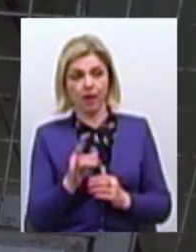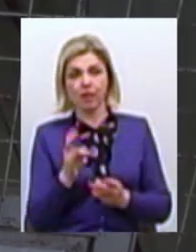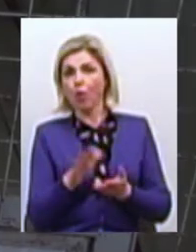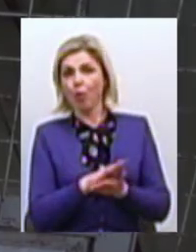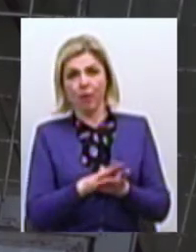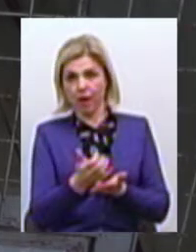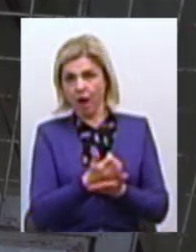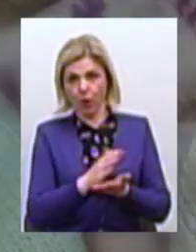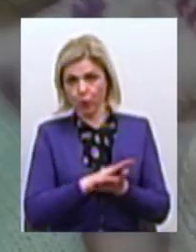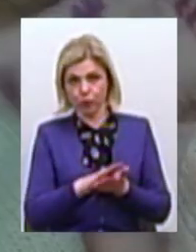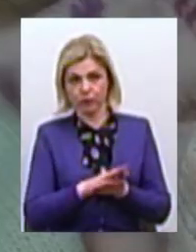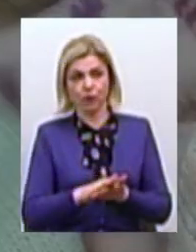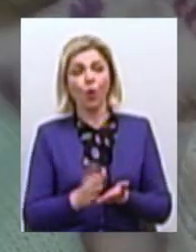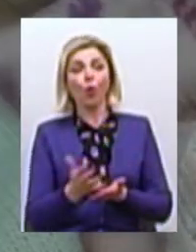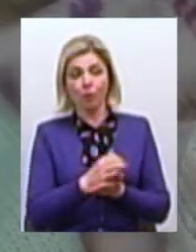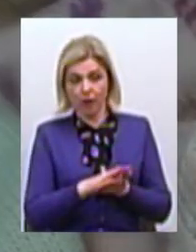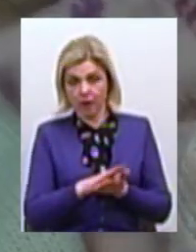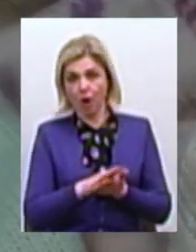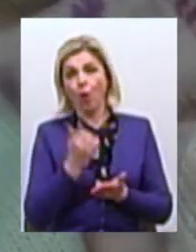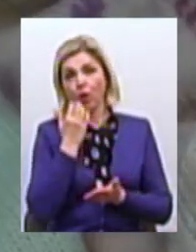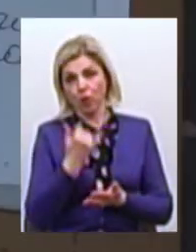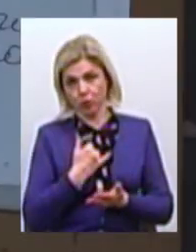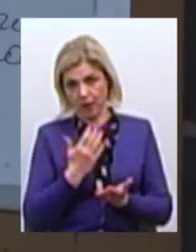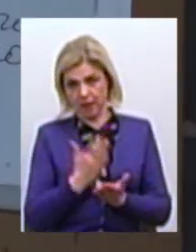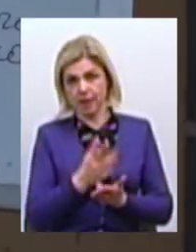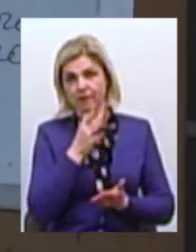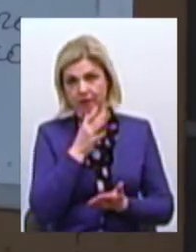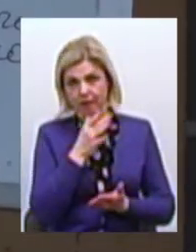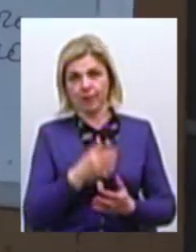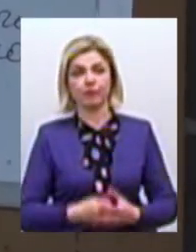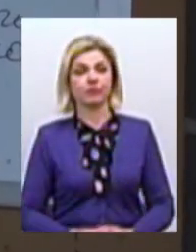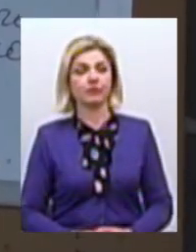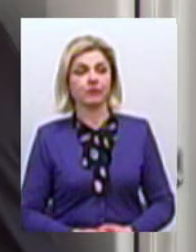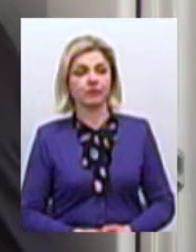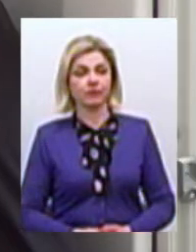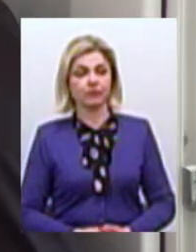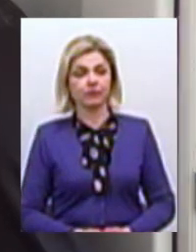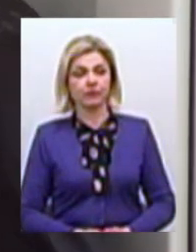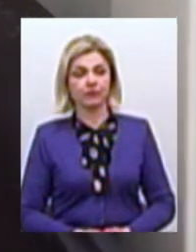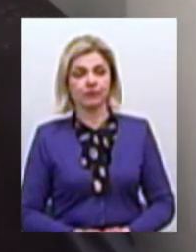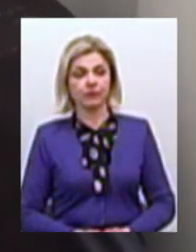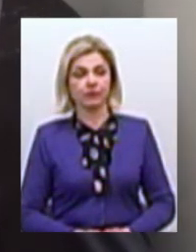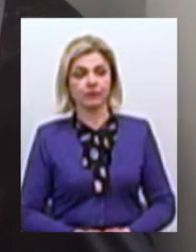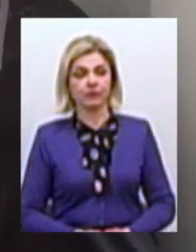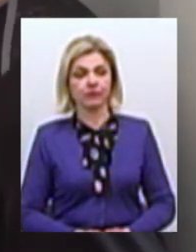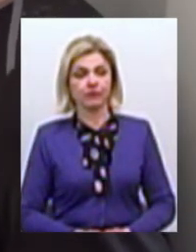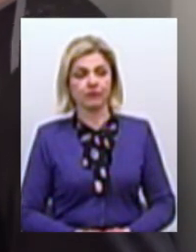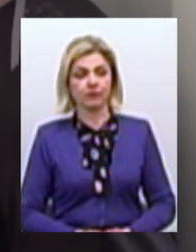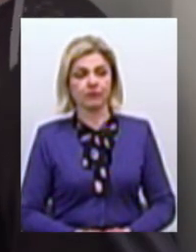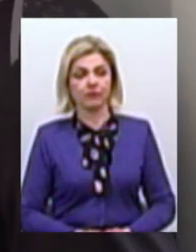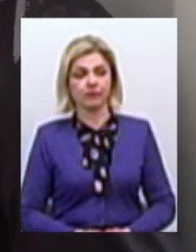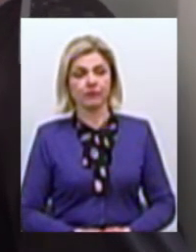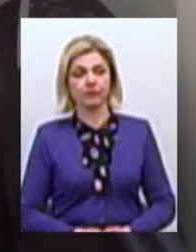убираються? Убираються, ну, убирають, коли у нас є час. Убирають ловці? Так. Убираємо, займаємося адопцією